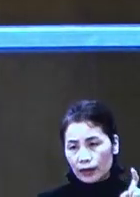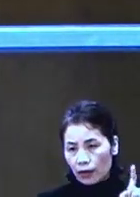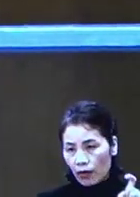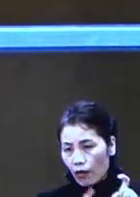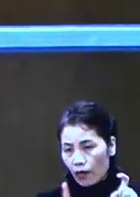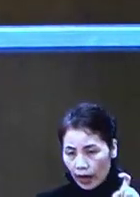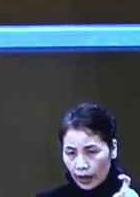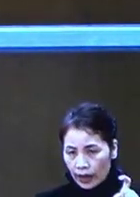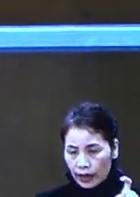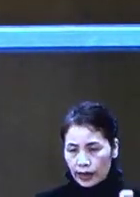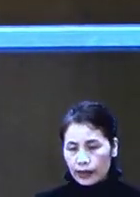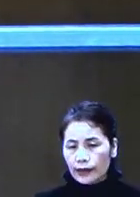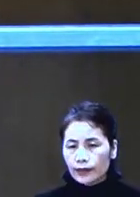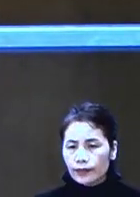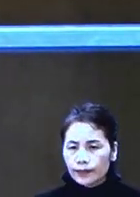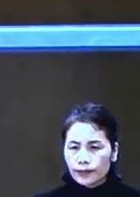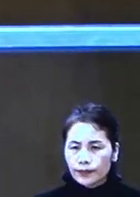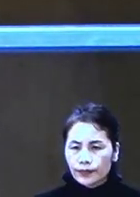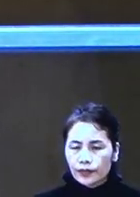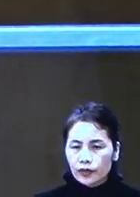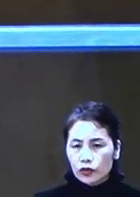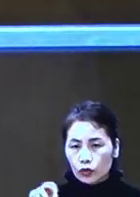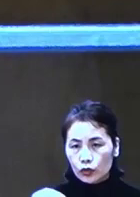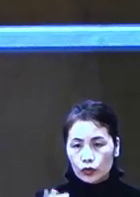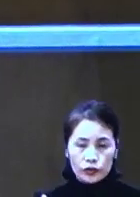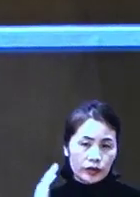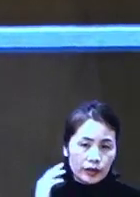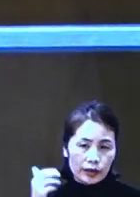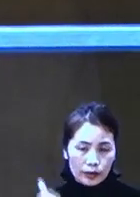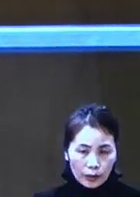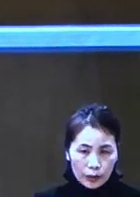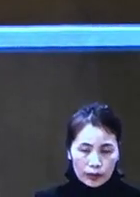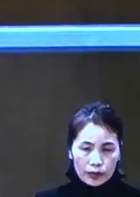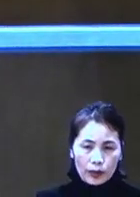신도시 재정비 비용 내용을 담은 노후계획도시 정비를